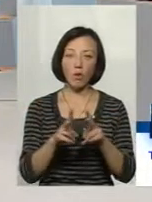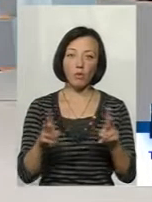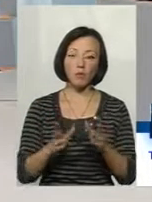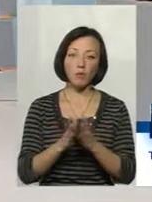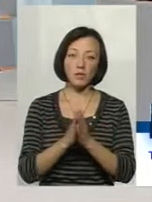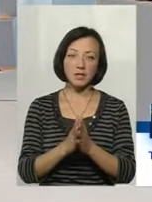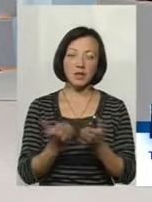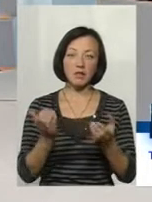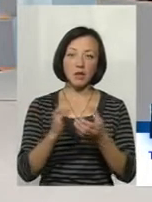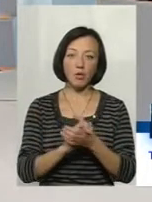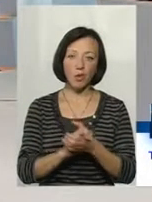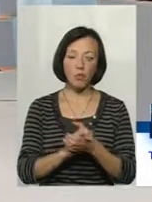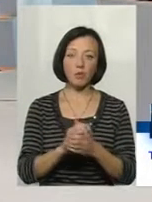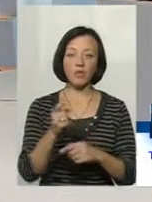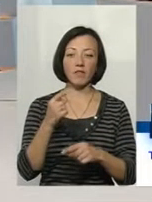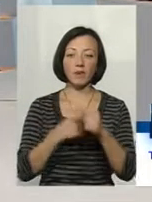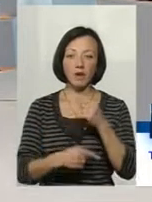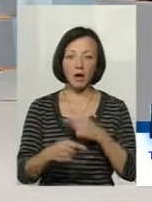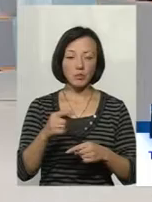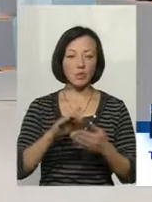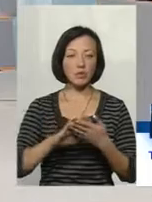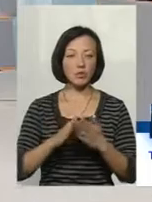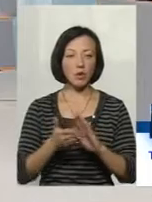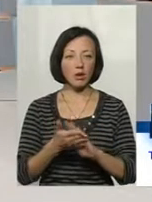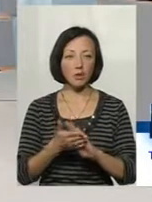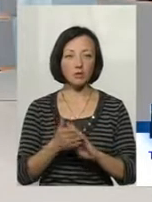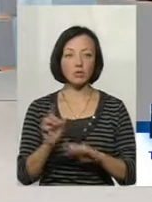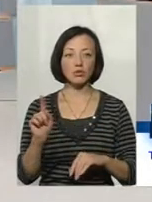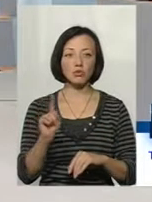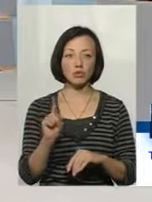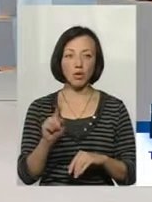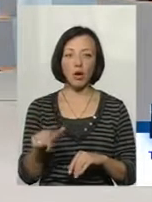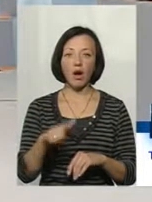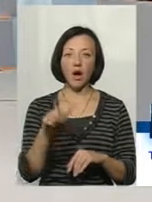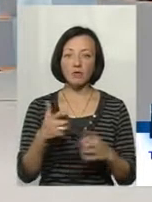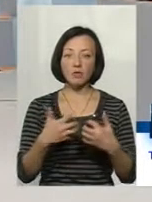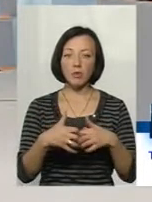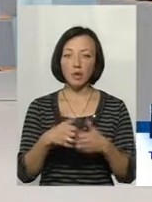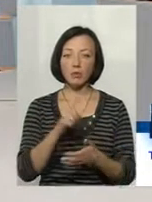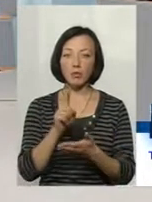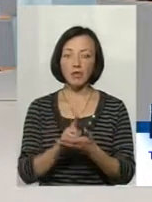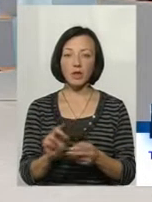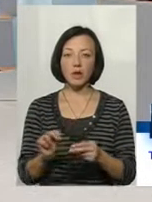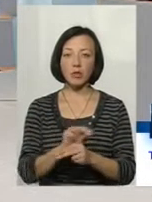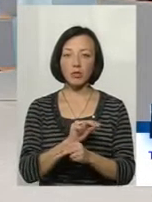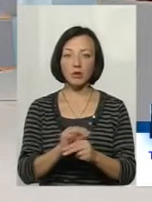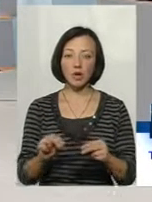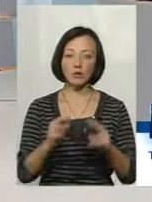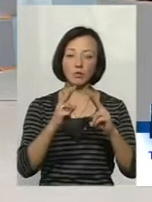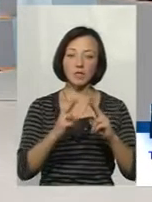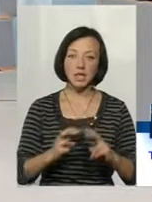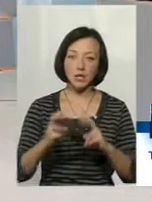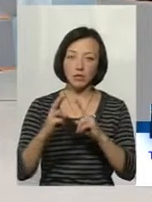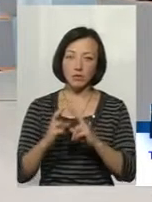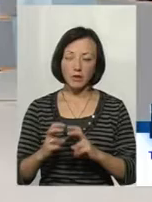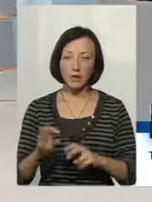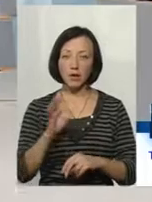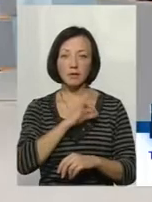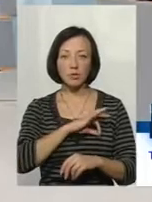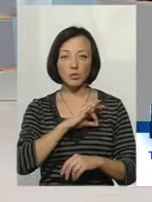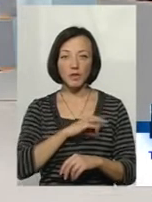попросили знайомих. Знову ж, повертаємося до тої ситуації, що газове обладнання повинні ремонтувати, обстежувати і